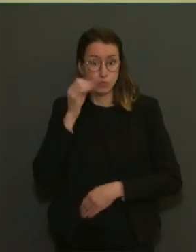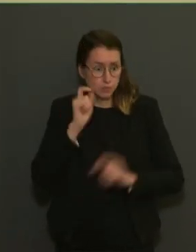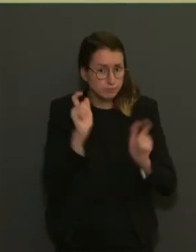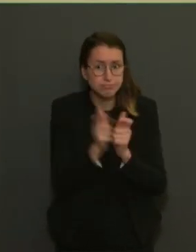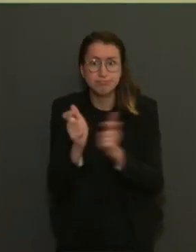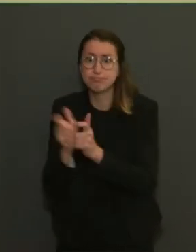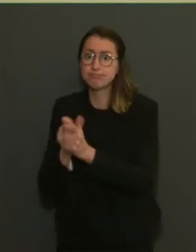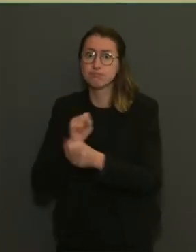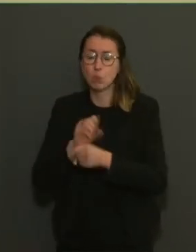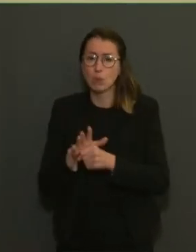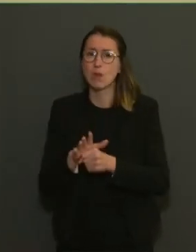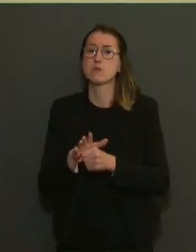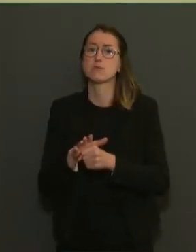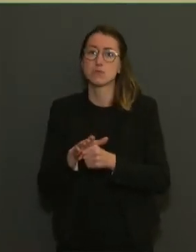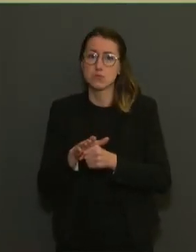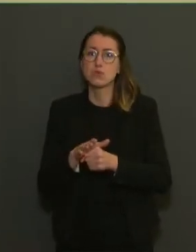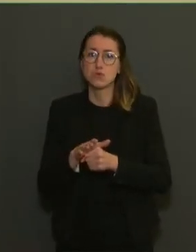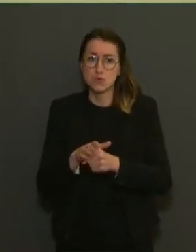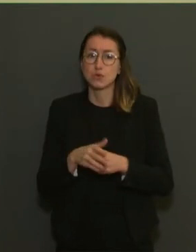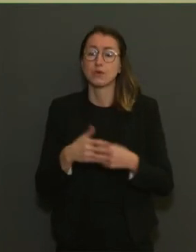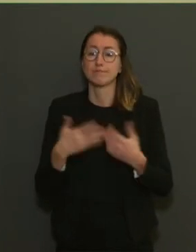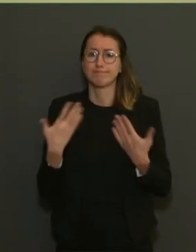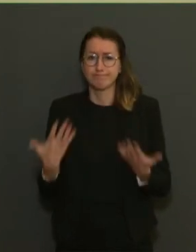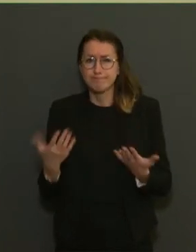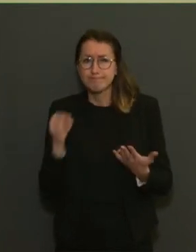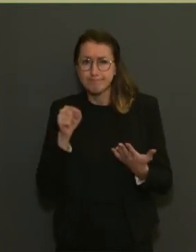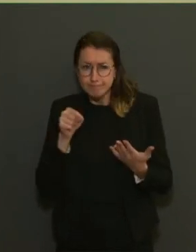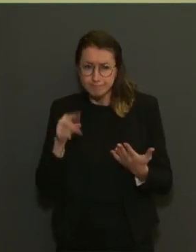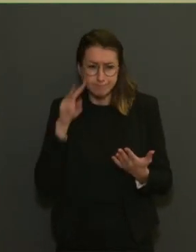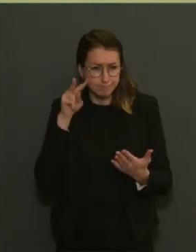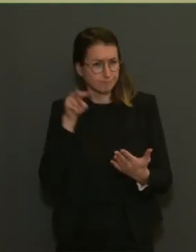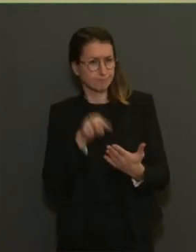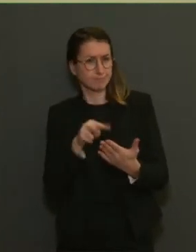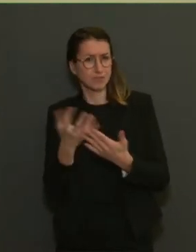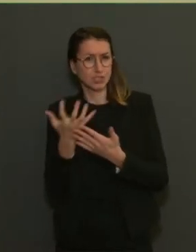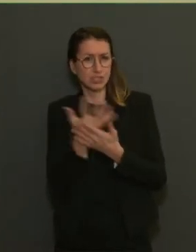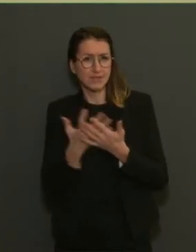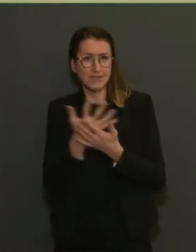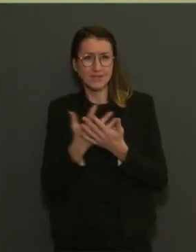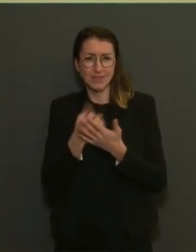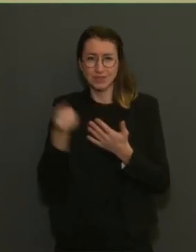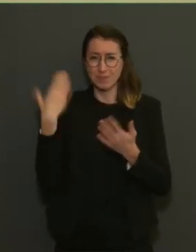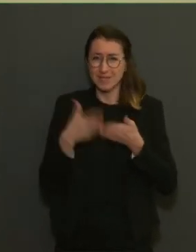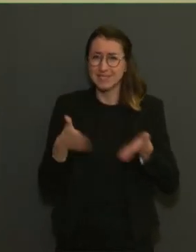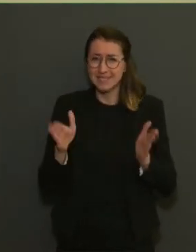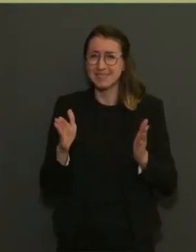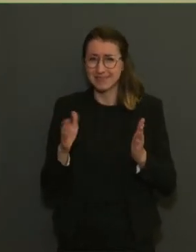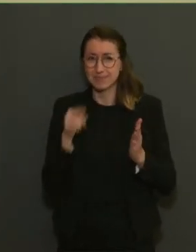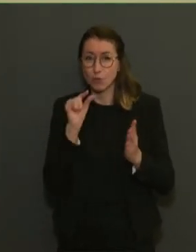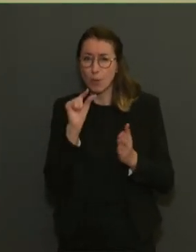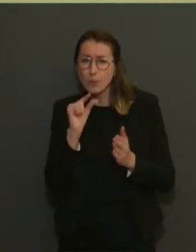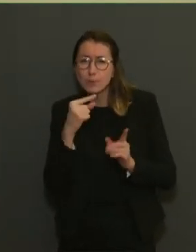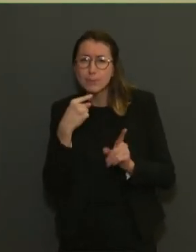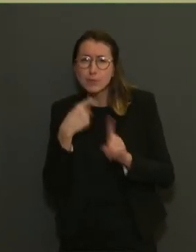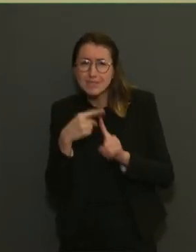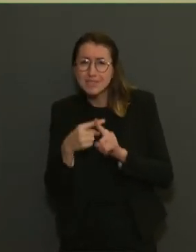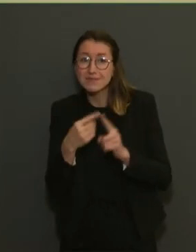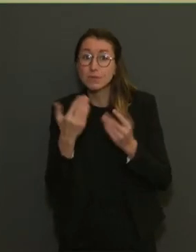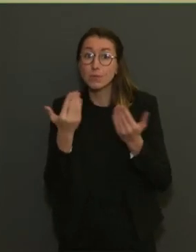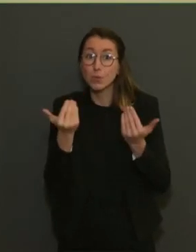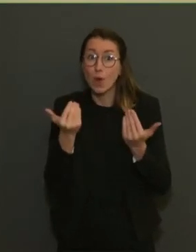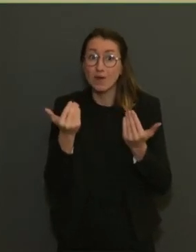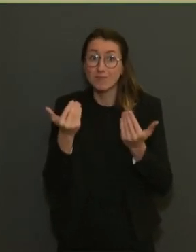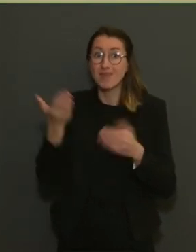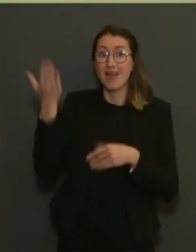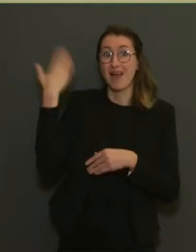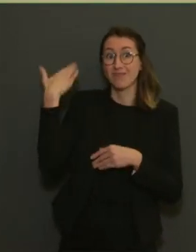pourrait paraître, dans une première revue rapide, comme étant un point positif, puisque l'augmentation n'est que de 38% si on tient compte